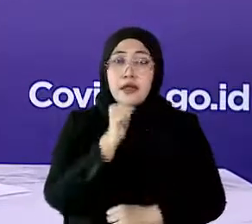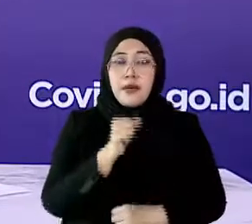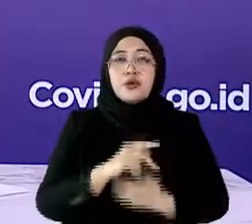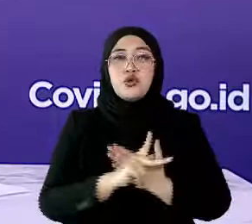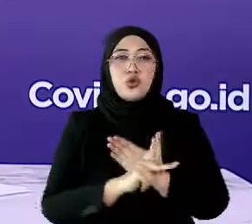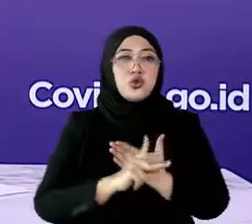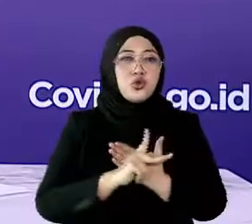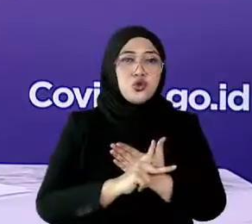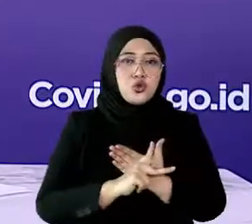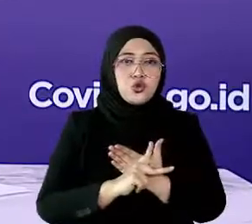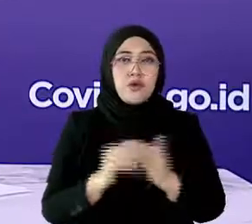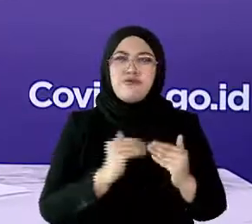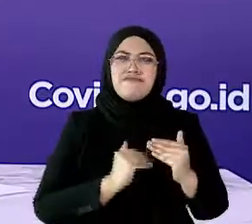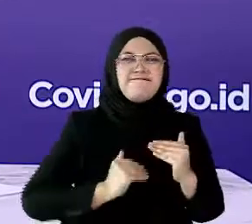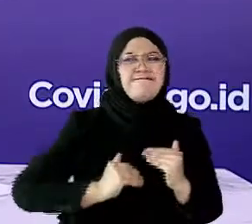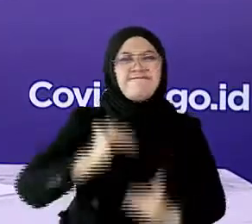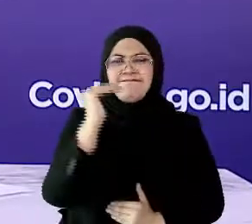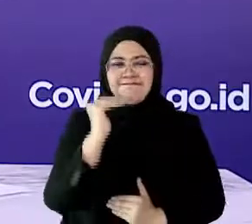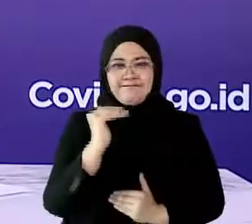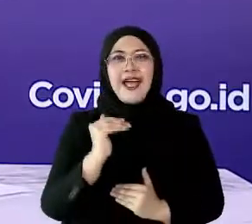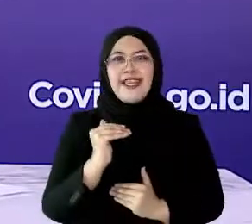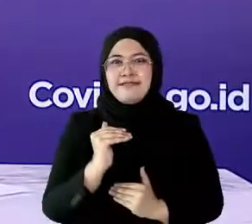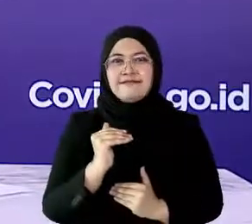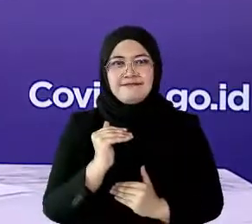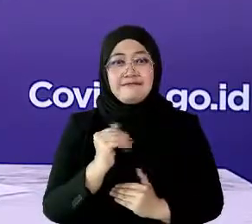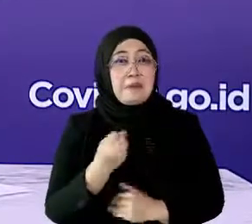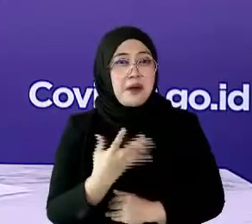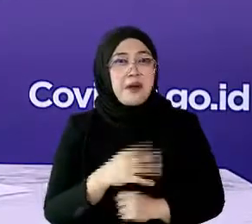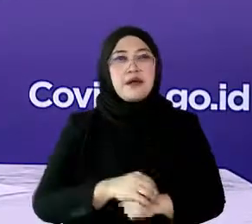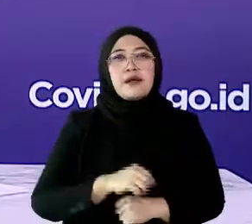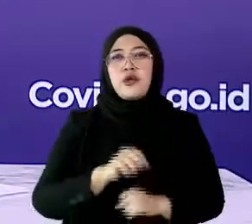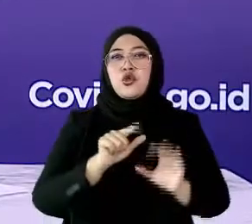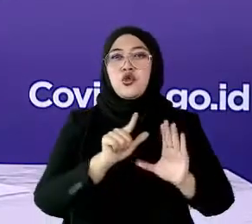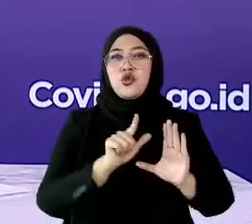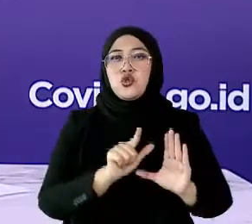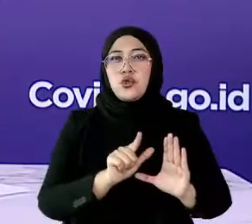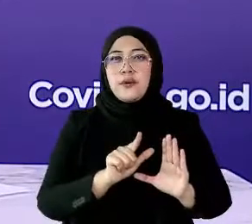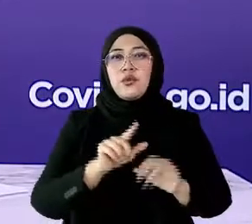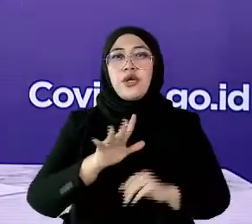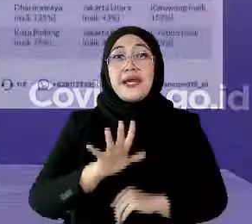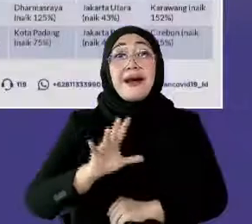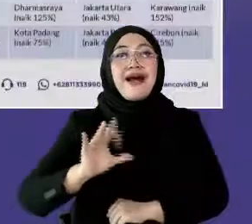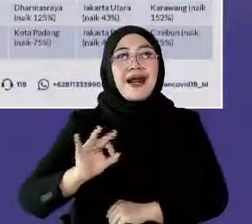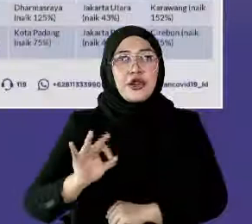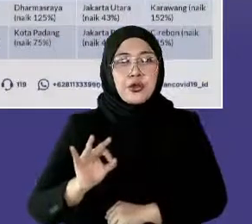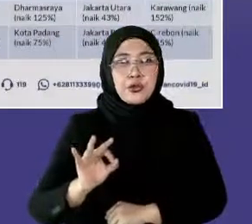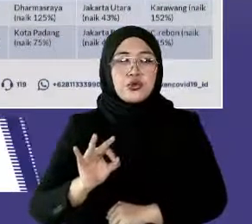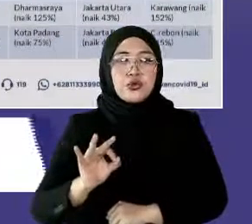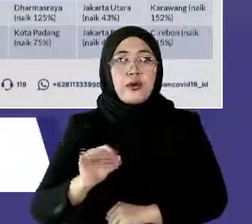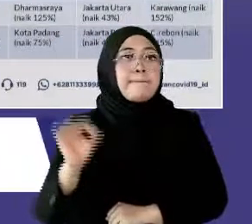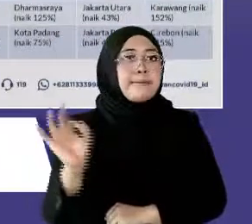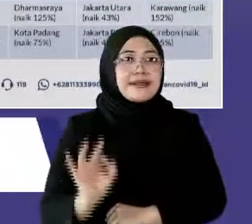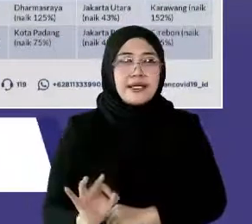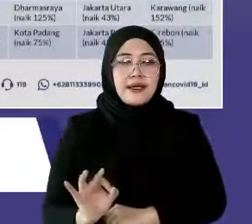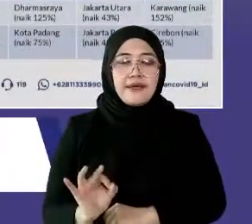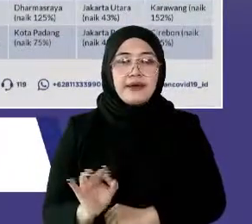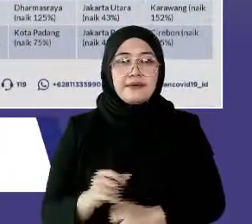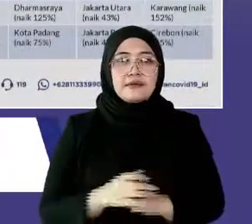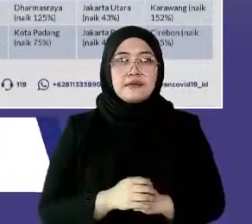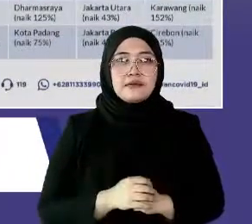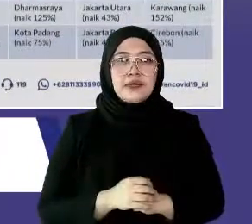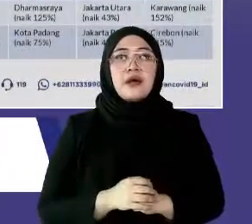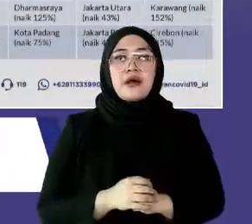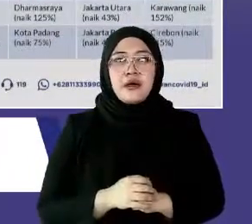Kudus ini naiknya jauh daripada 100% yaitu naik 7594 persen